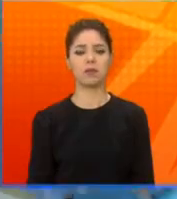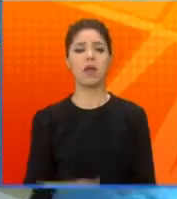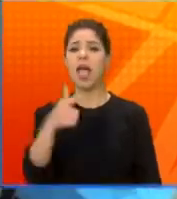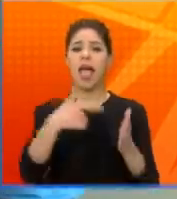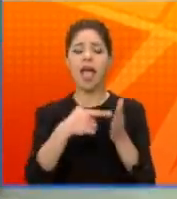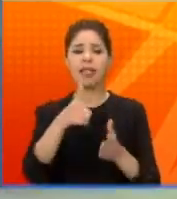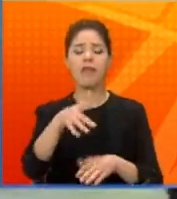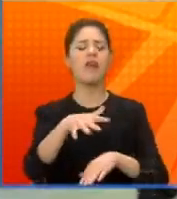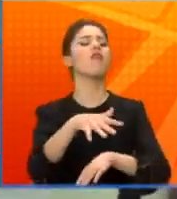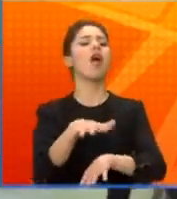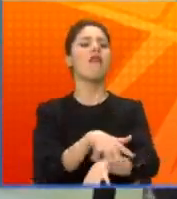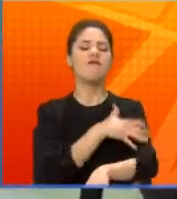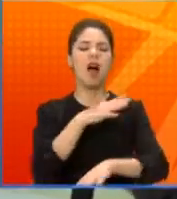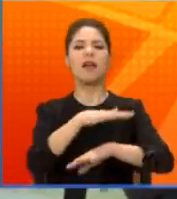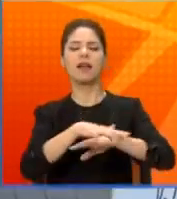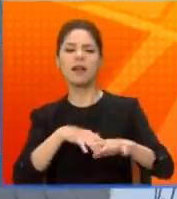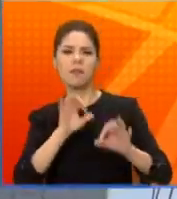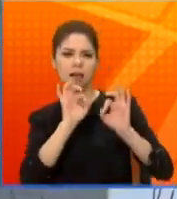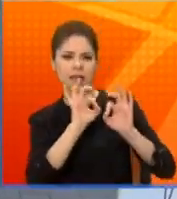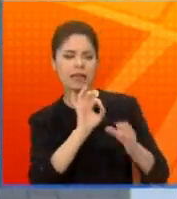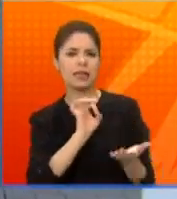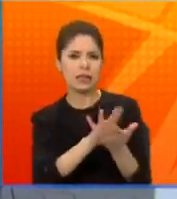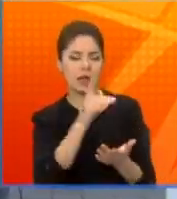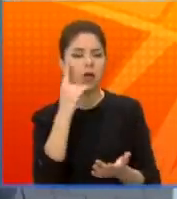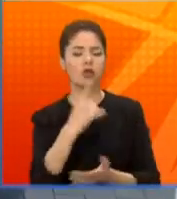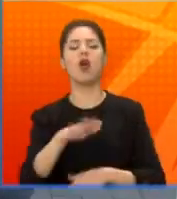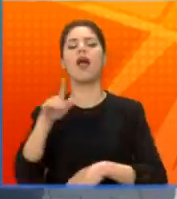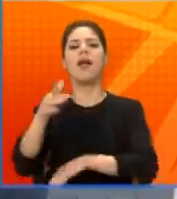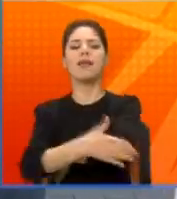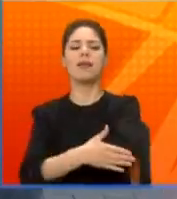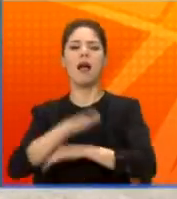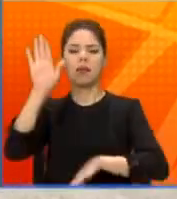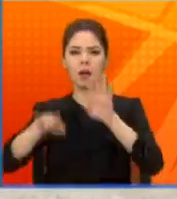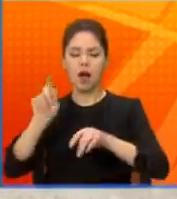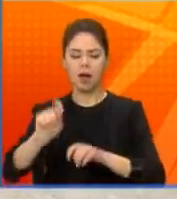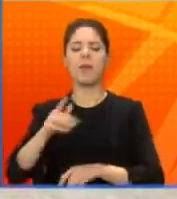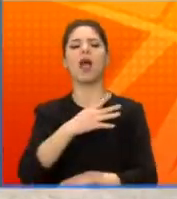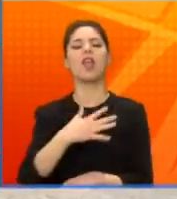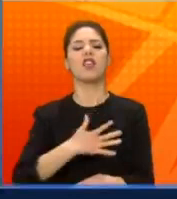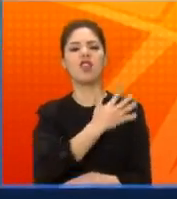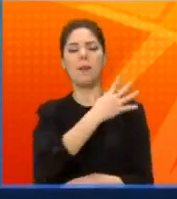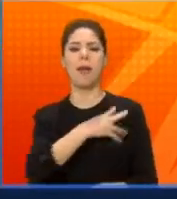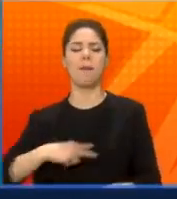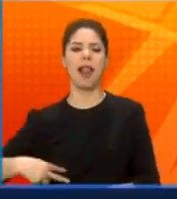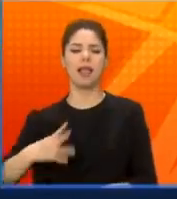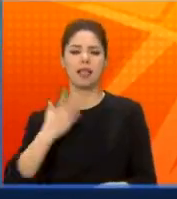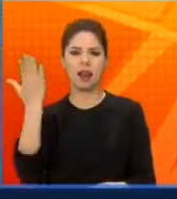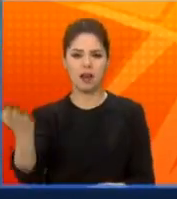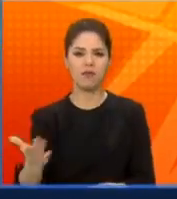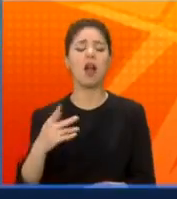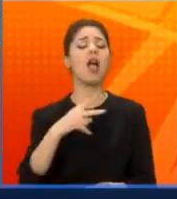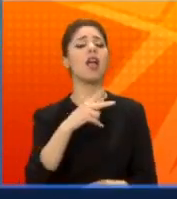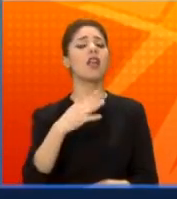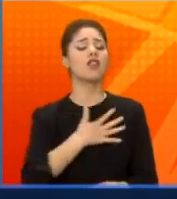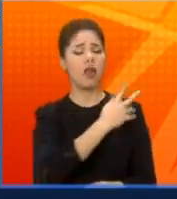Hedefinde valilik ve kaymakamlıkları devre dışı bırakarak yardım kampanyaları düzenleyen CHP'li belediyeler vardı. CHP'li